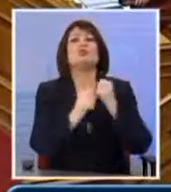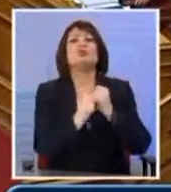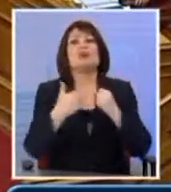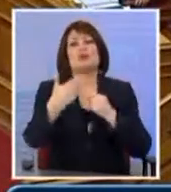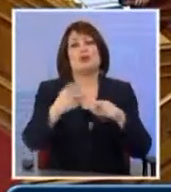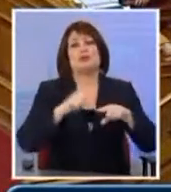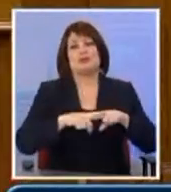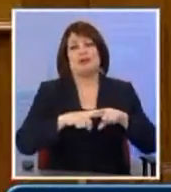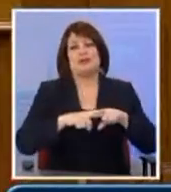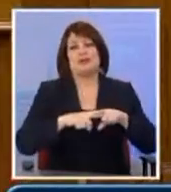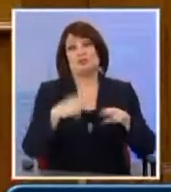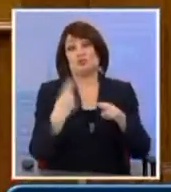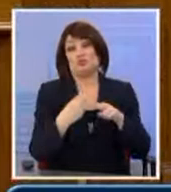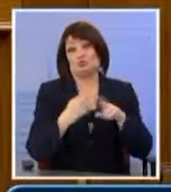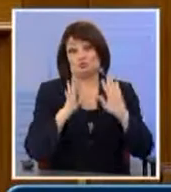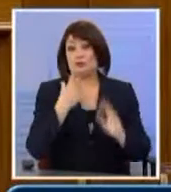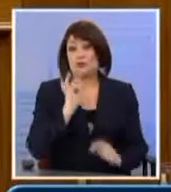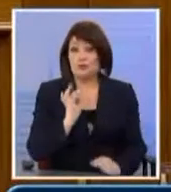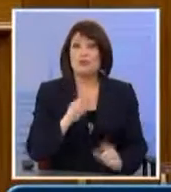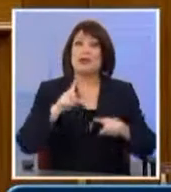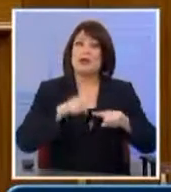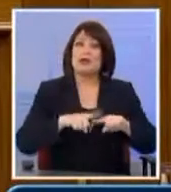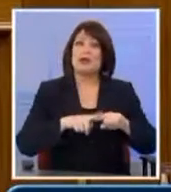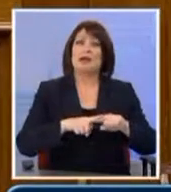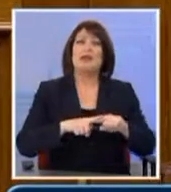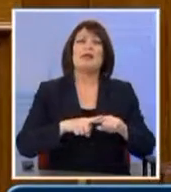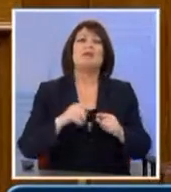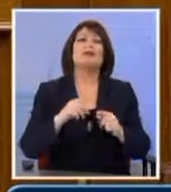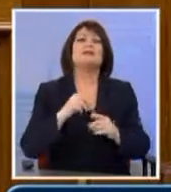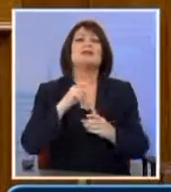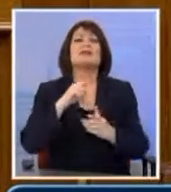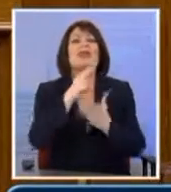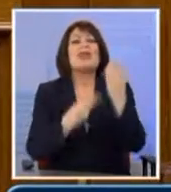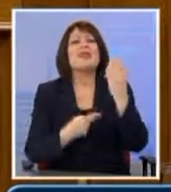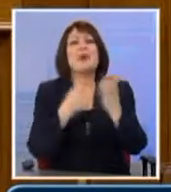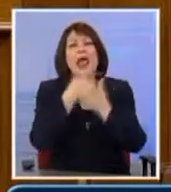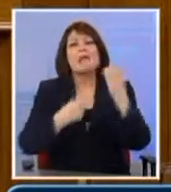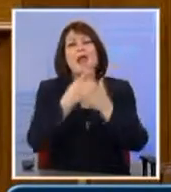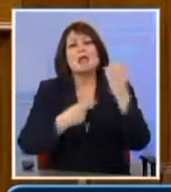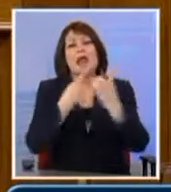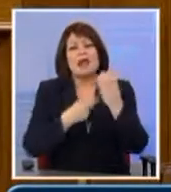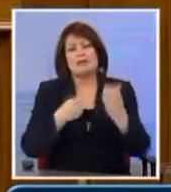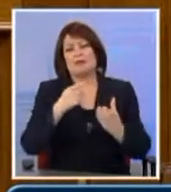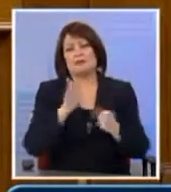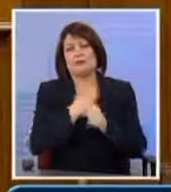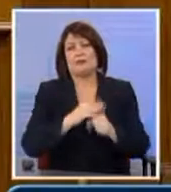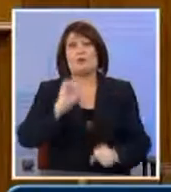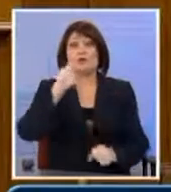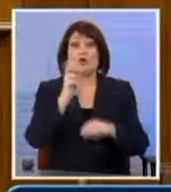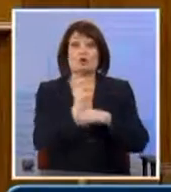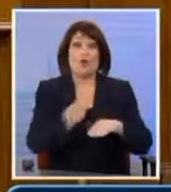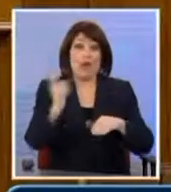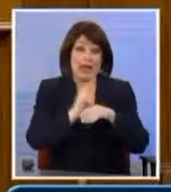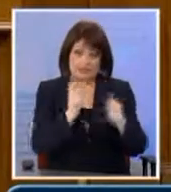τόπου, διότι είναι το έτος που η Ελλάδα εξάλειψε τα δίδυμα ελλείμματα, δηλαδή το πρωτογενές δημοσιονομικό